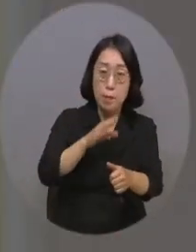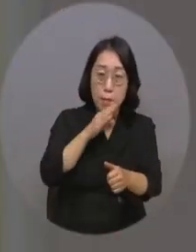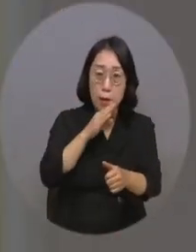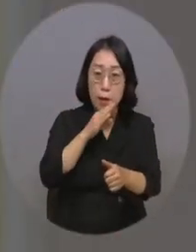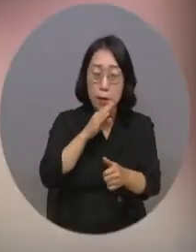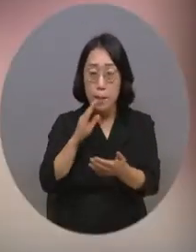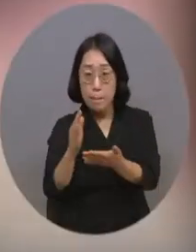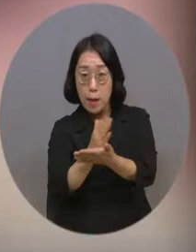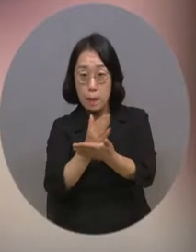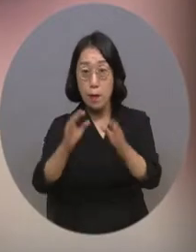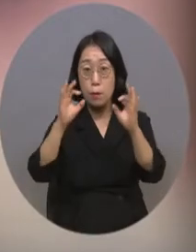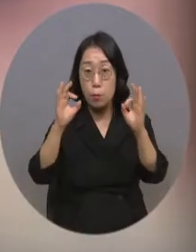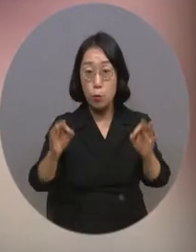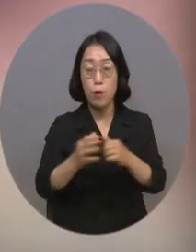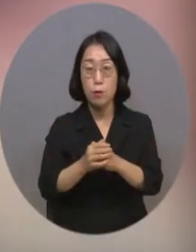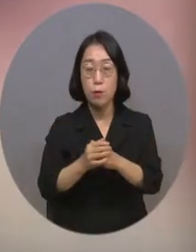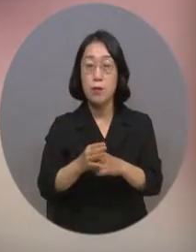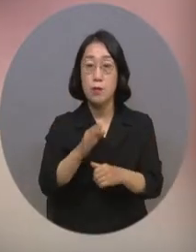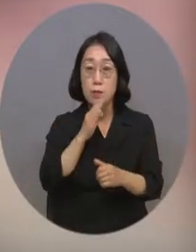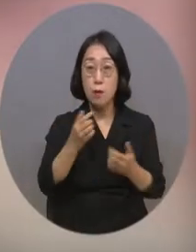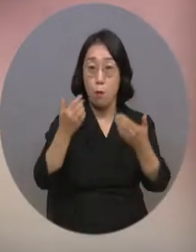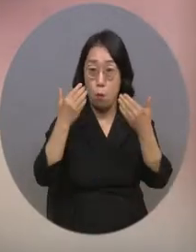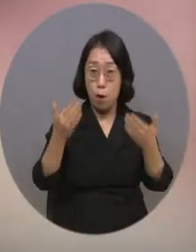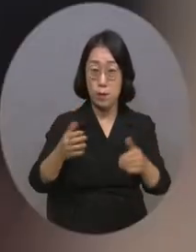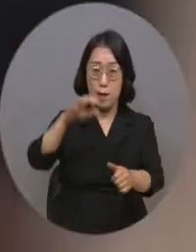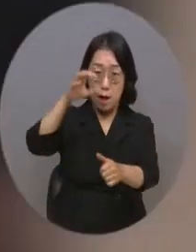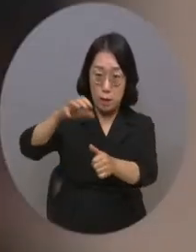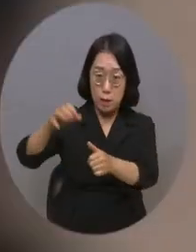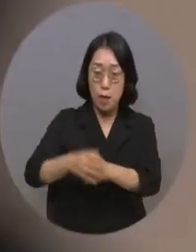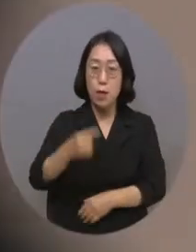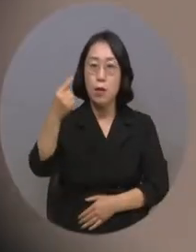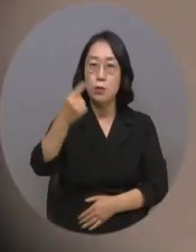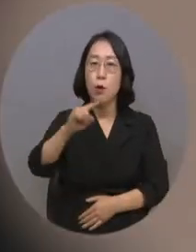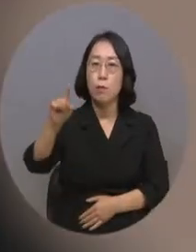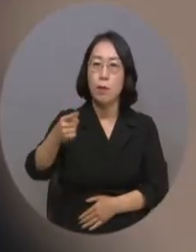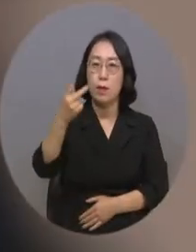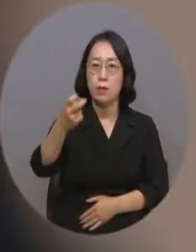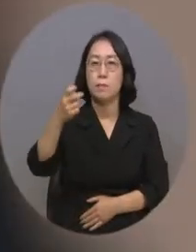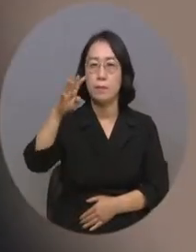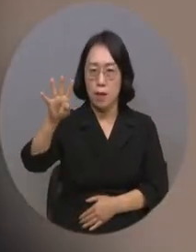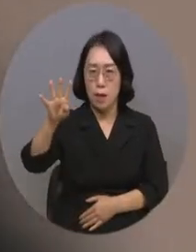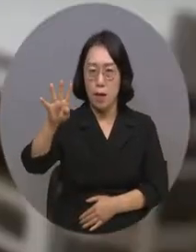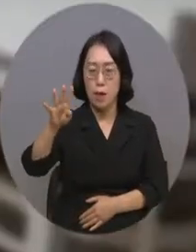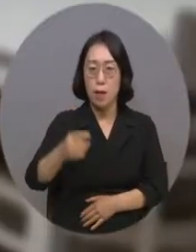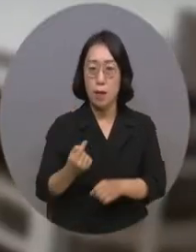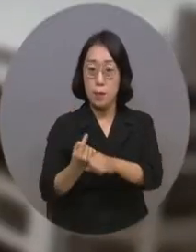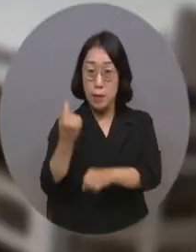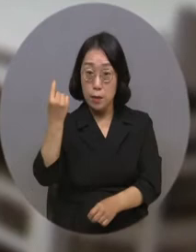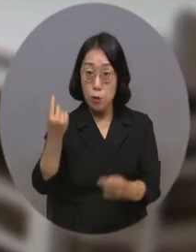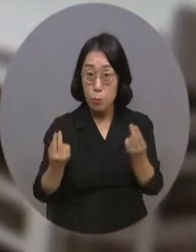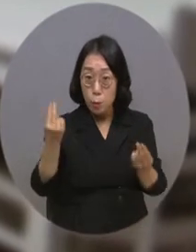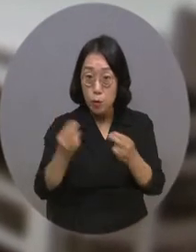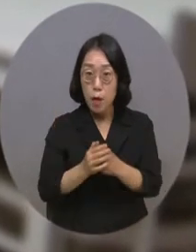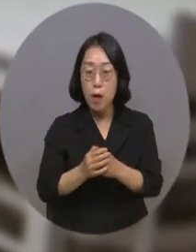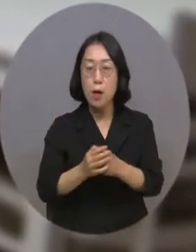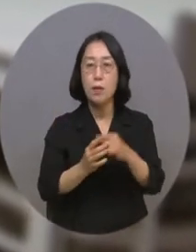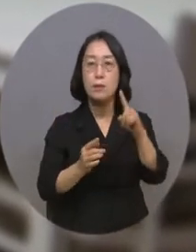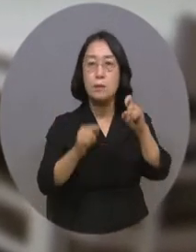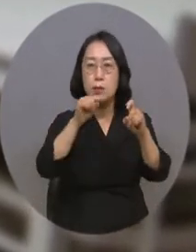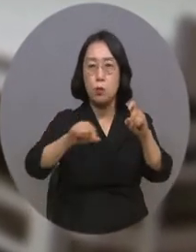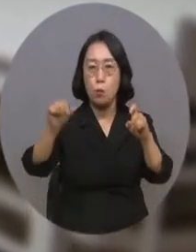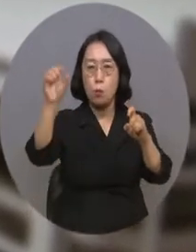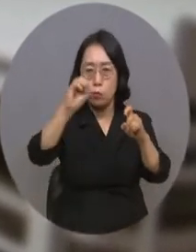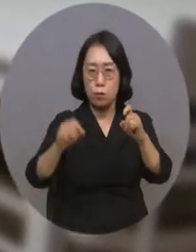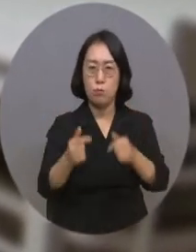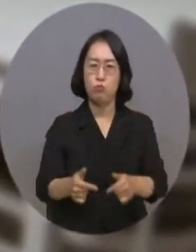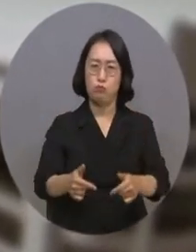판정한 결과에서는 의심 사례 중 학대는 1,124건으로 전년 대비 11.5% 증가한